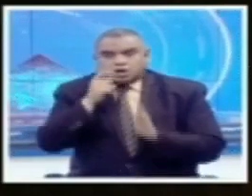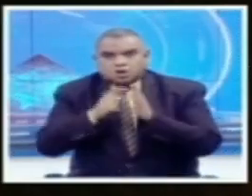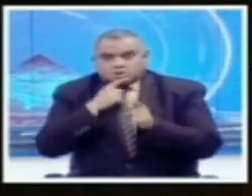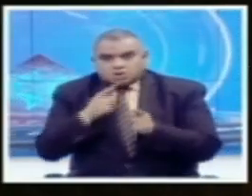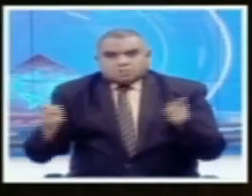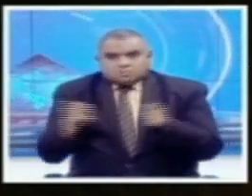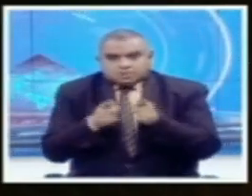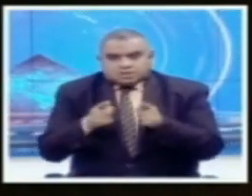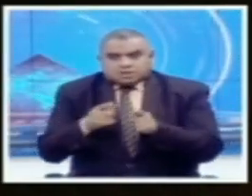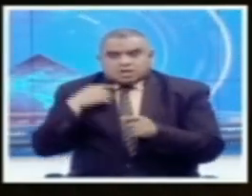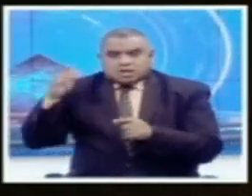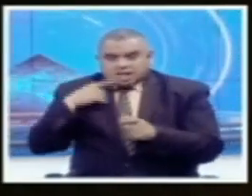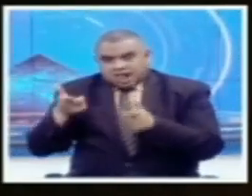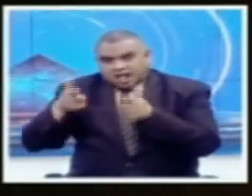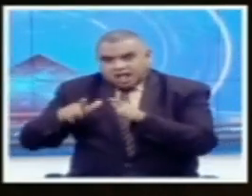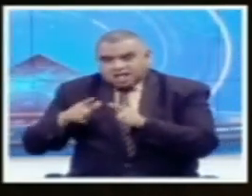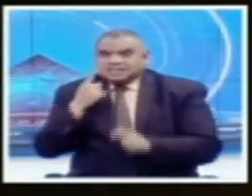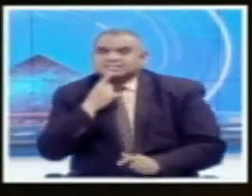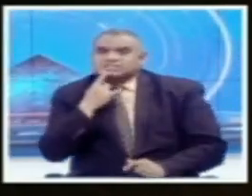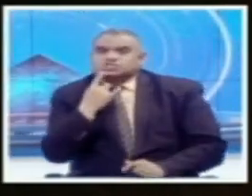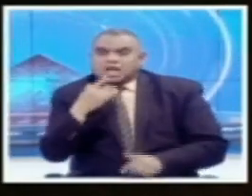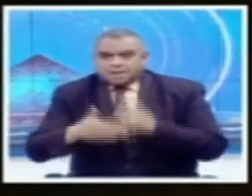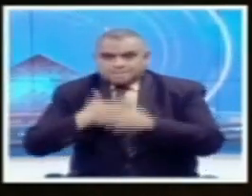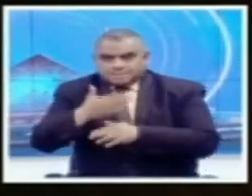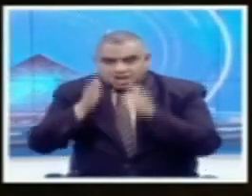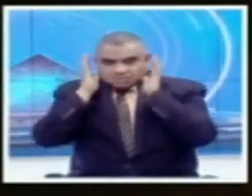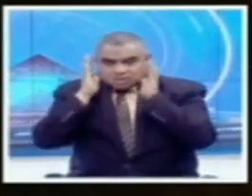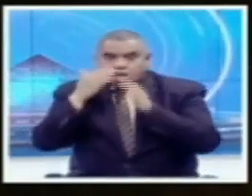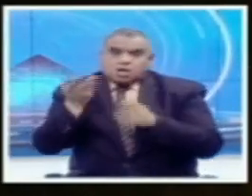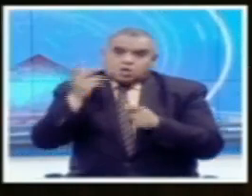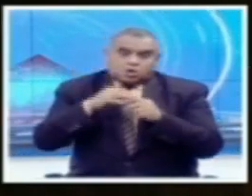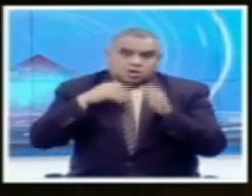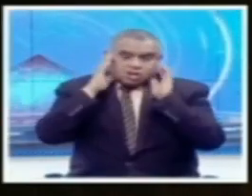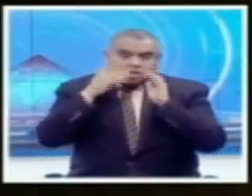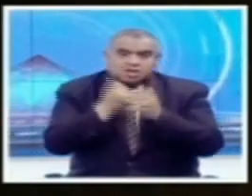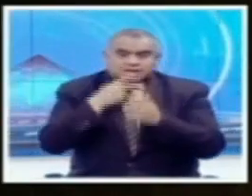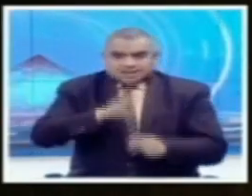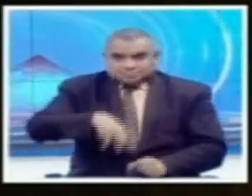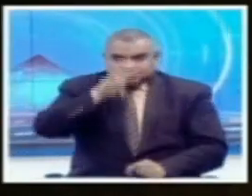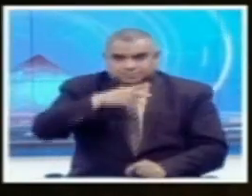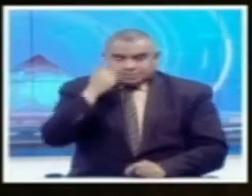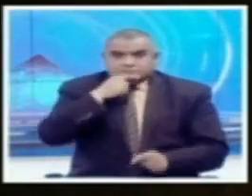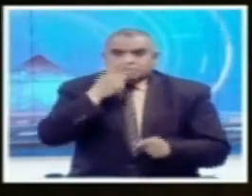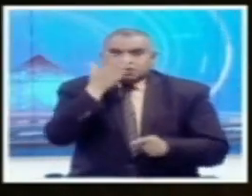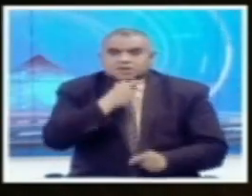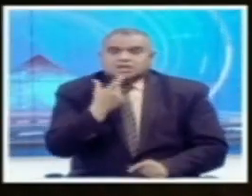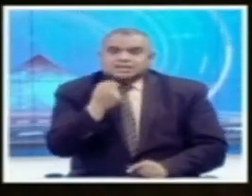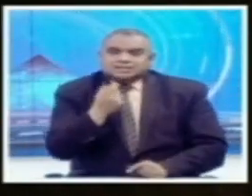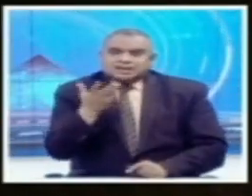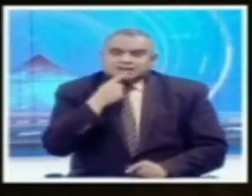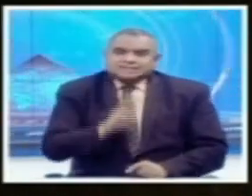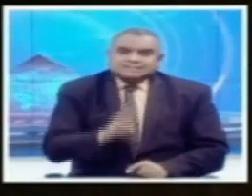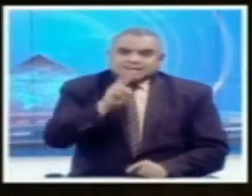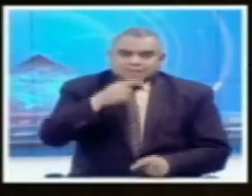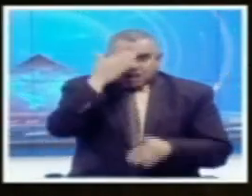خاطرة العصر في حدود 10 دقائق، وأن تكون خاطرة التراويح في حدود